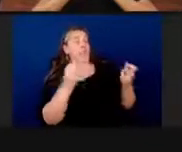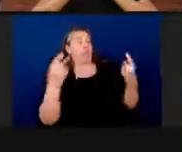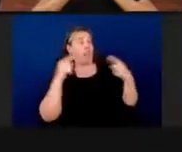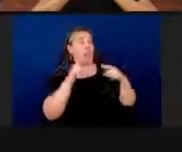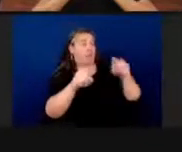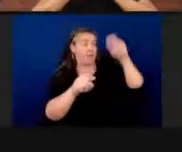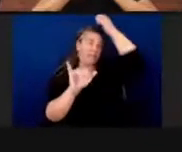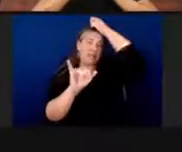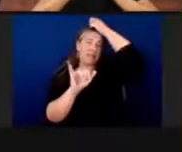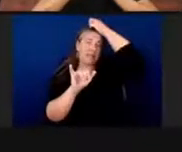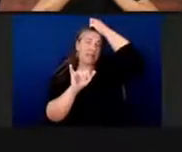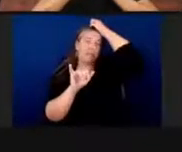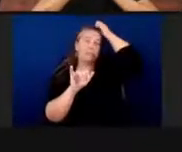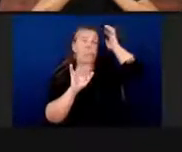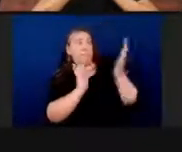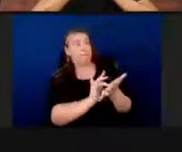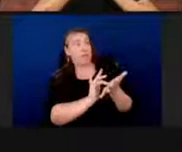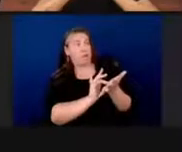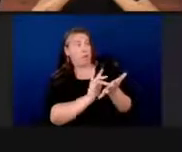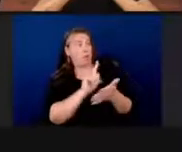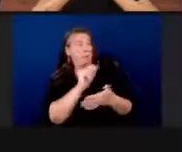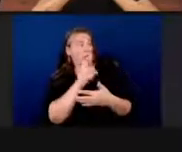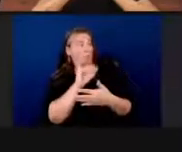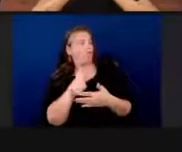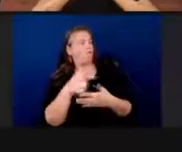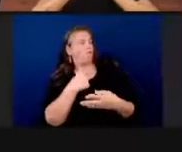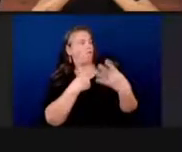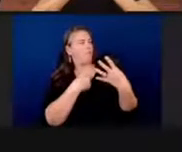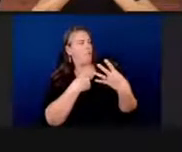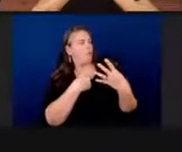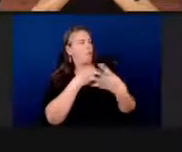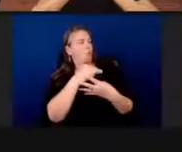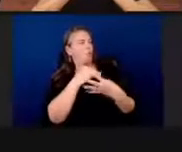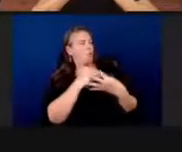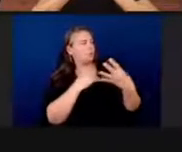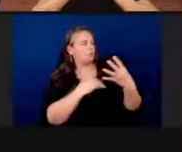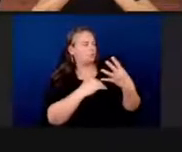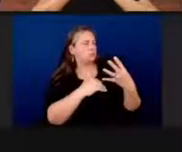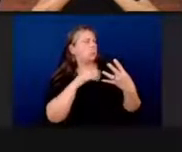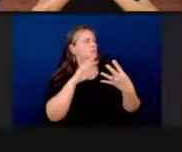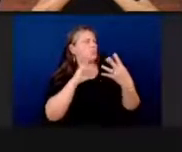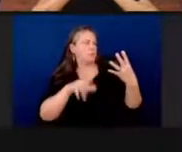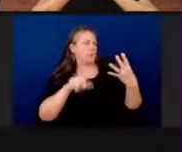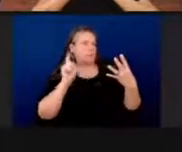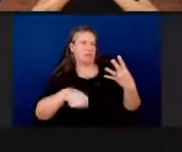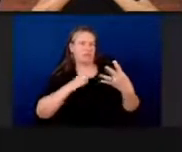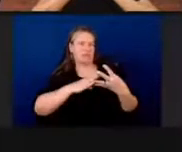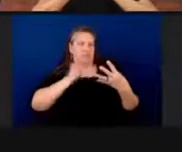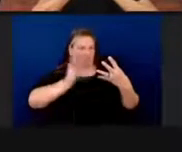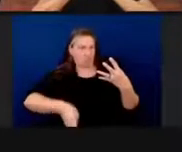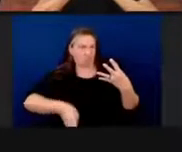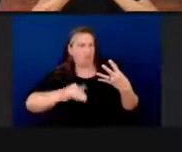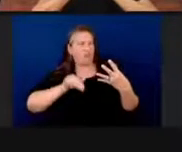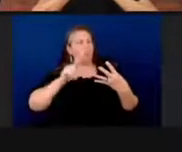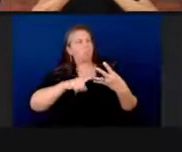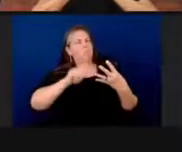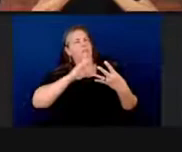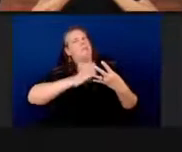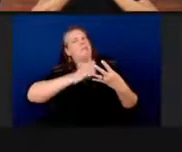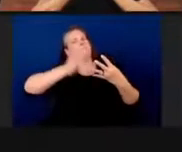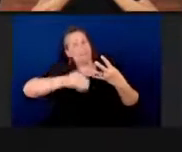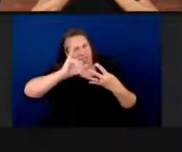huu? Mojawapo ya mbinu ambayo tumetumia, kwa mfano pale tunapozungumzia kama vile